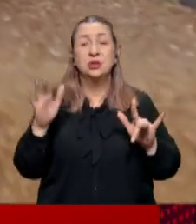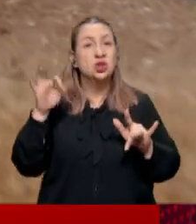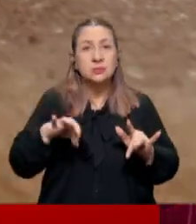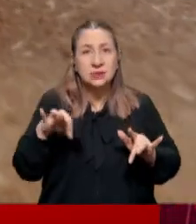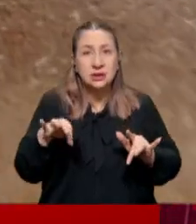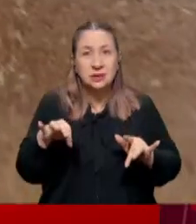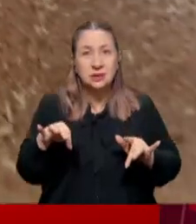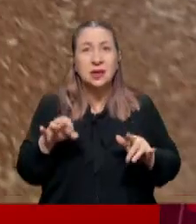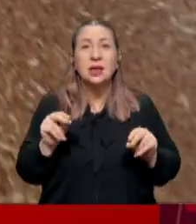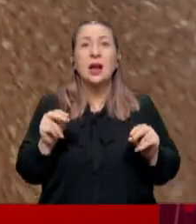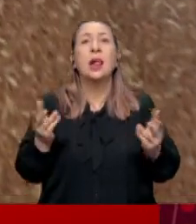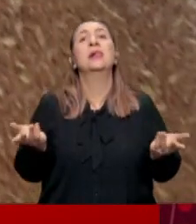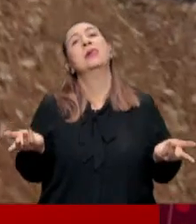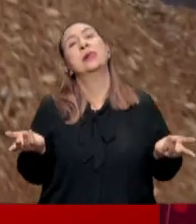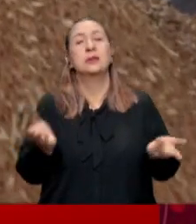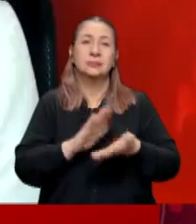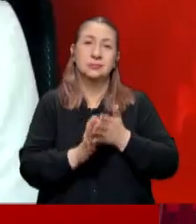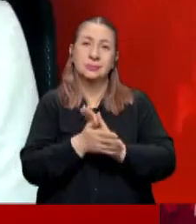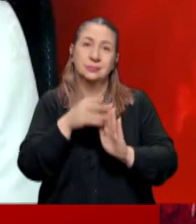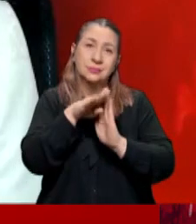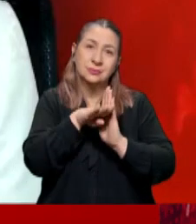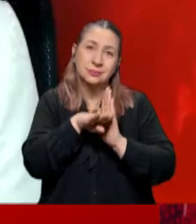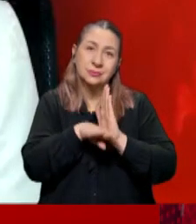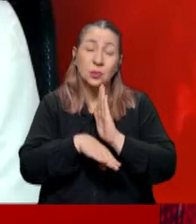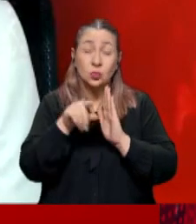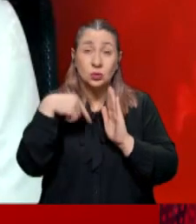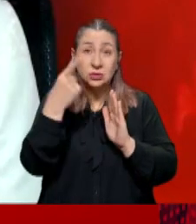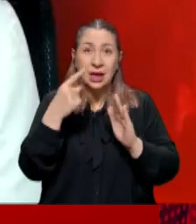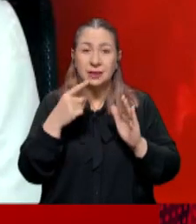Şimdi yeterlilik oranları düştü. Belki bunun